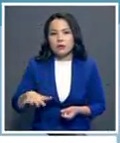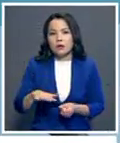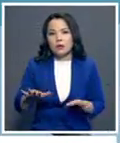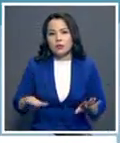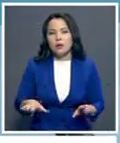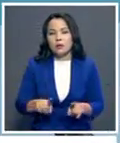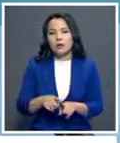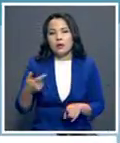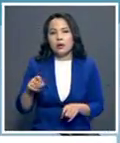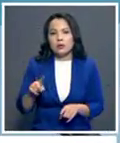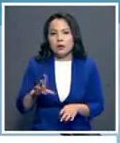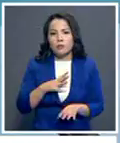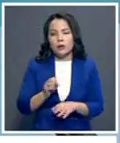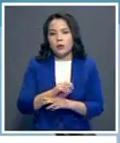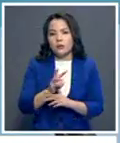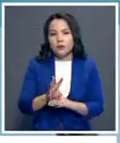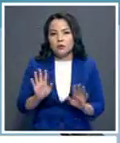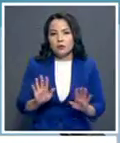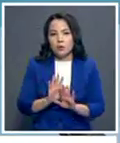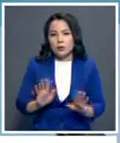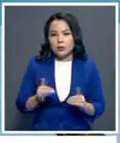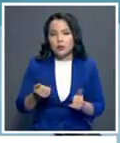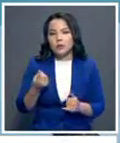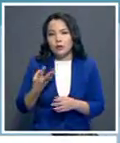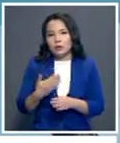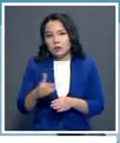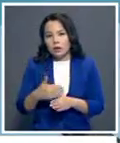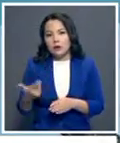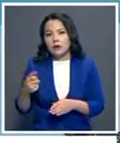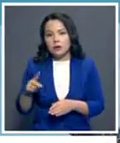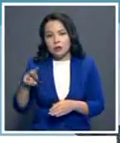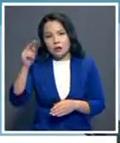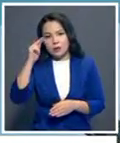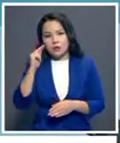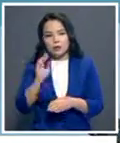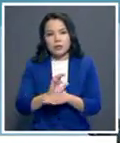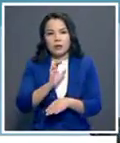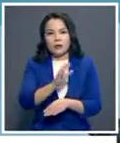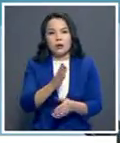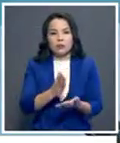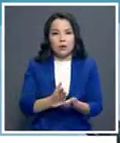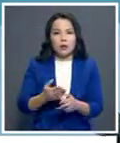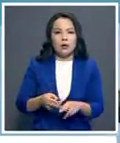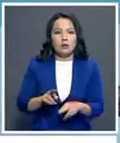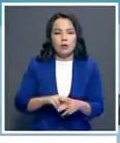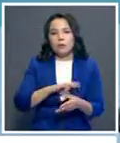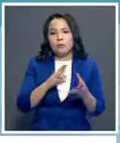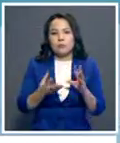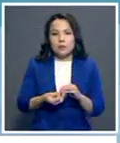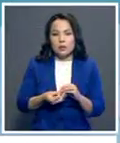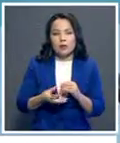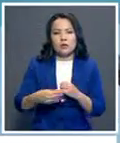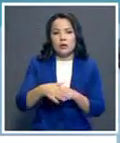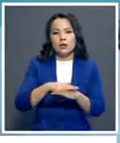ғана газбен қамтамасыз етіп қана қоймай, біраз газымыз Қытайға экспорттанып отыр. Оның бәрі